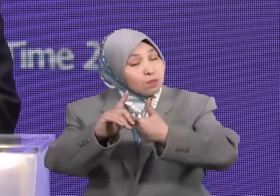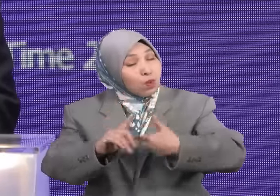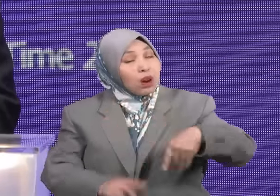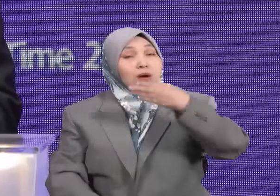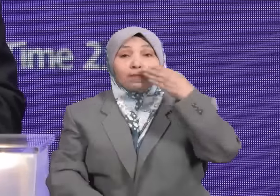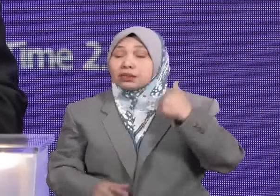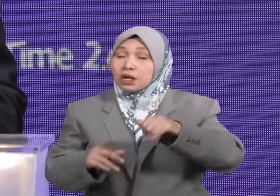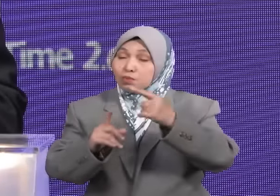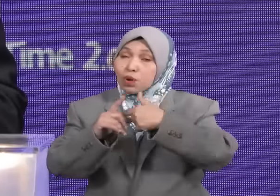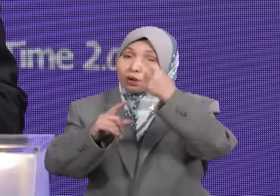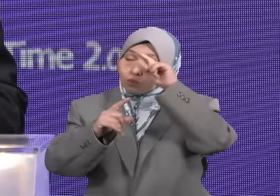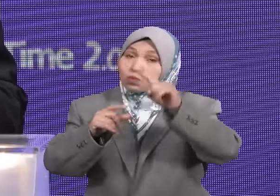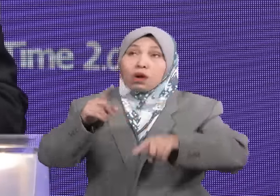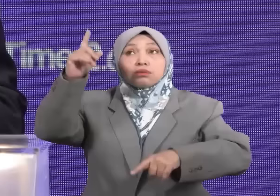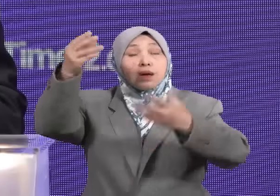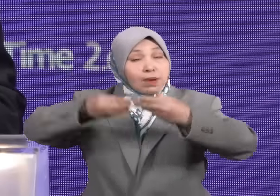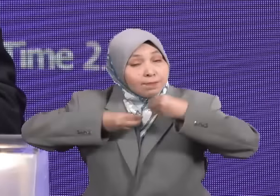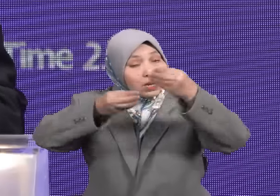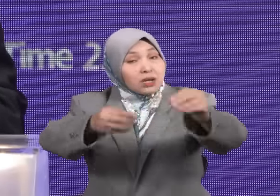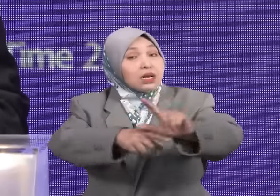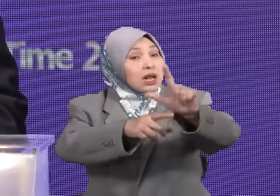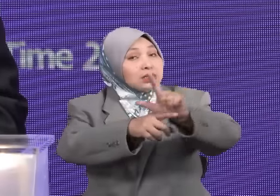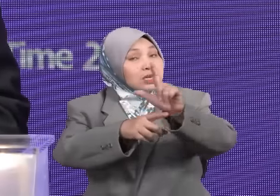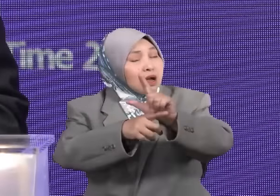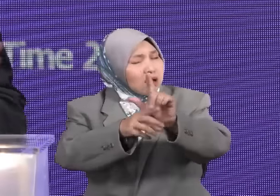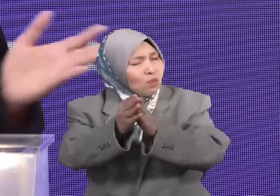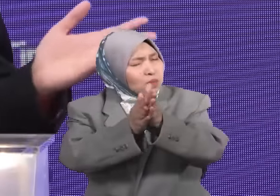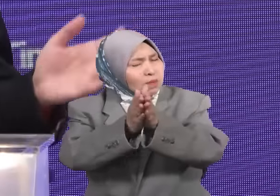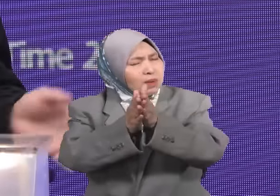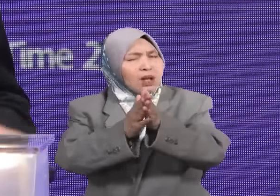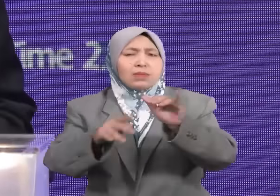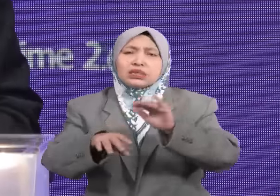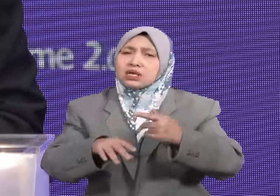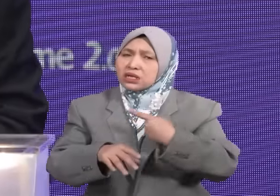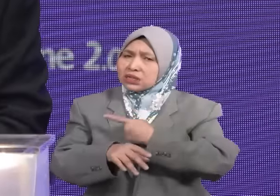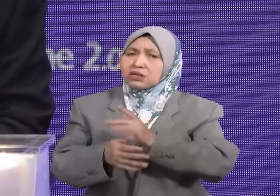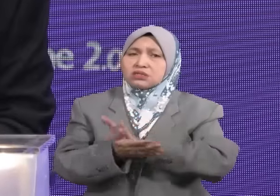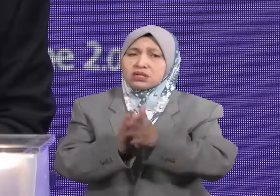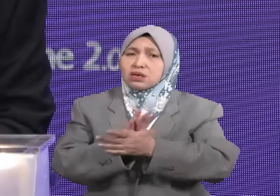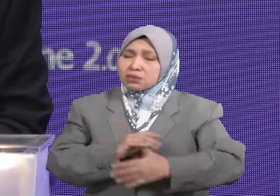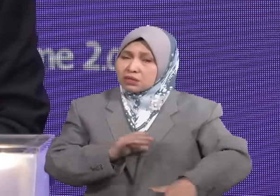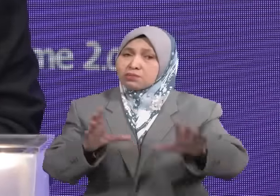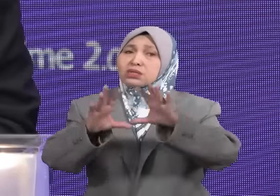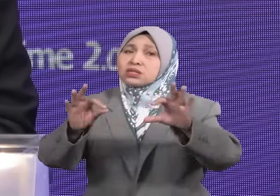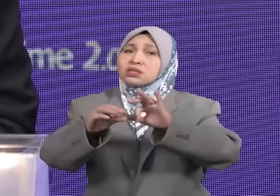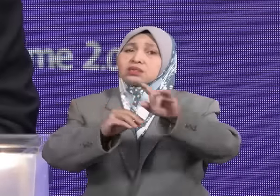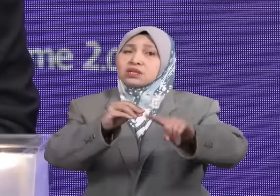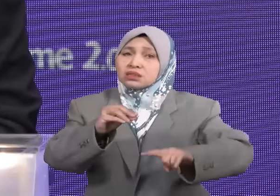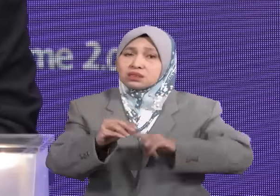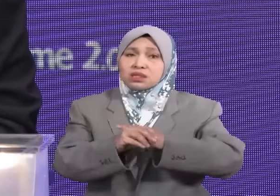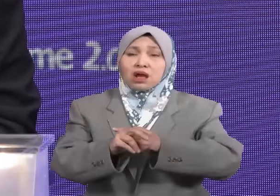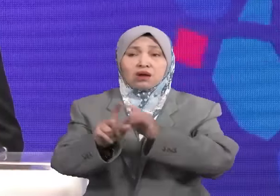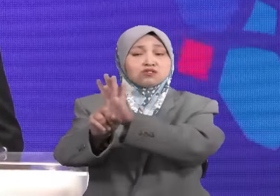bulan untuk Allah memberikan latihan intensif kepada kita. Itu sebabnya bercakap tadi Ustaz, bercakap tentang apa,